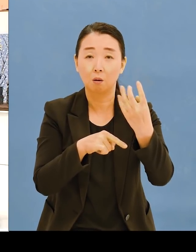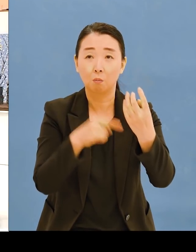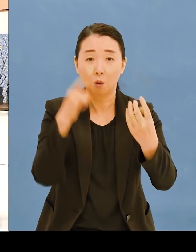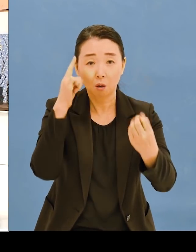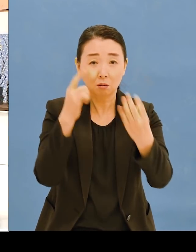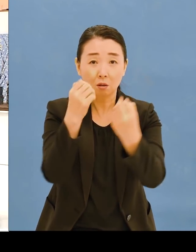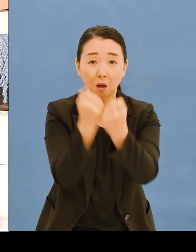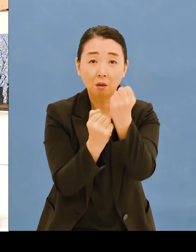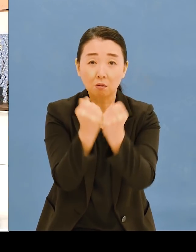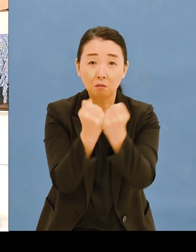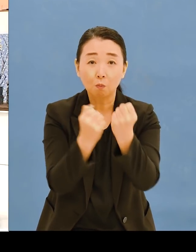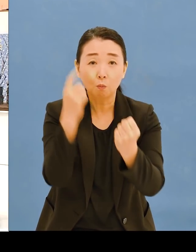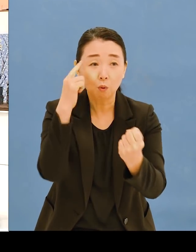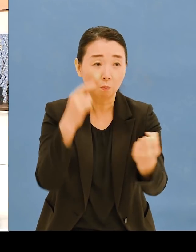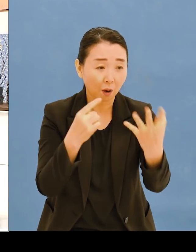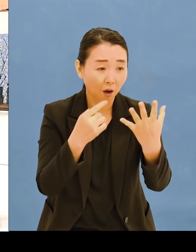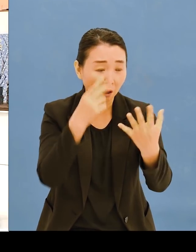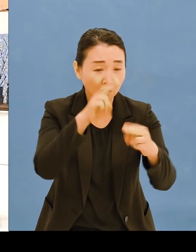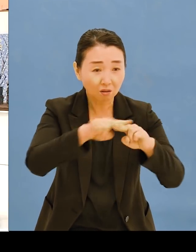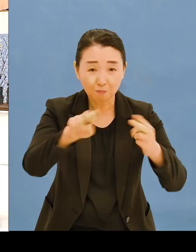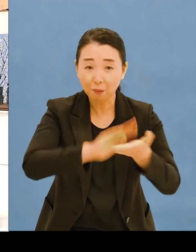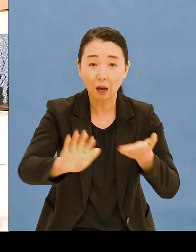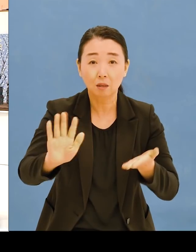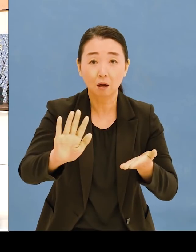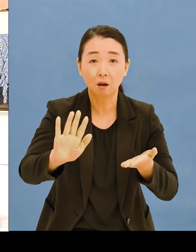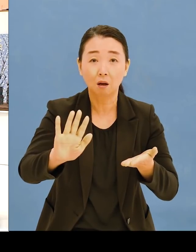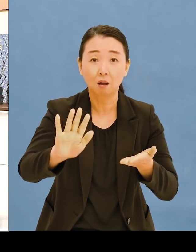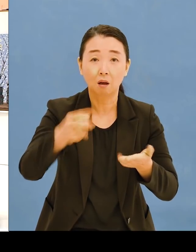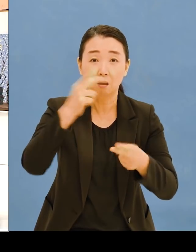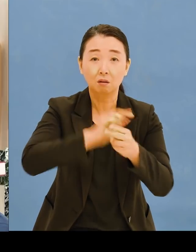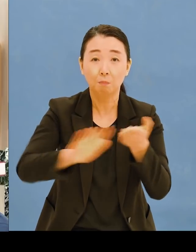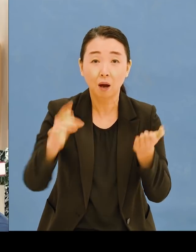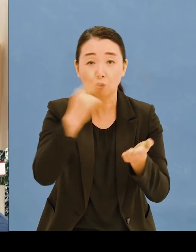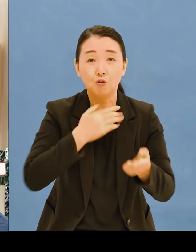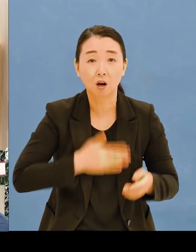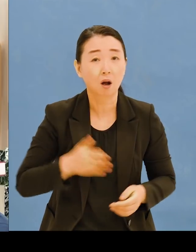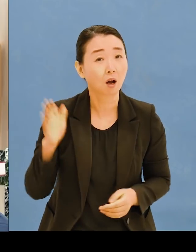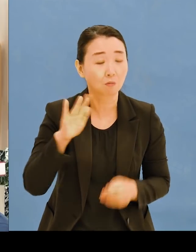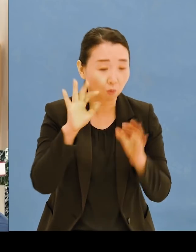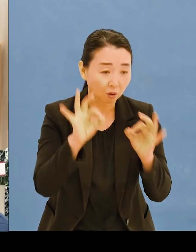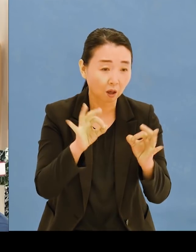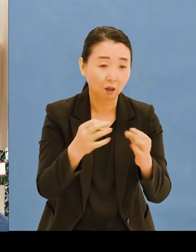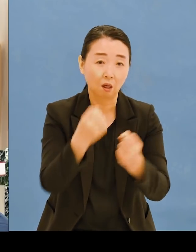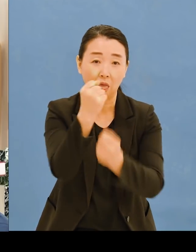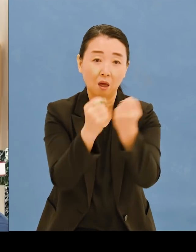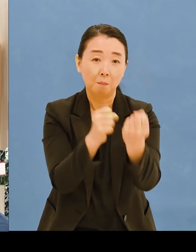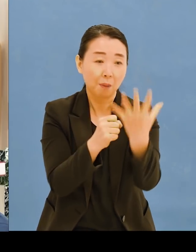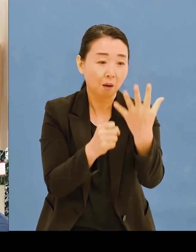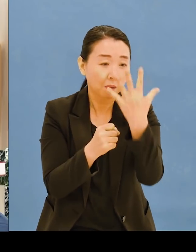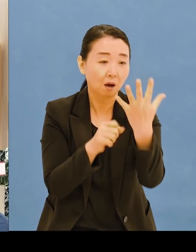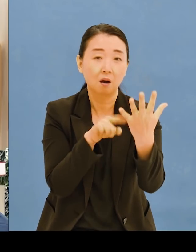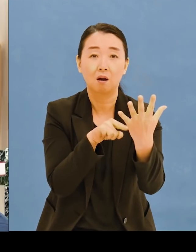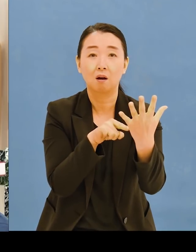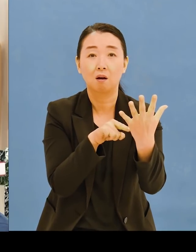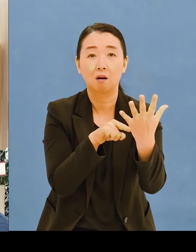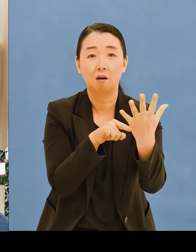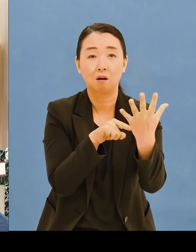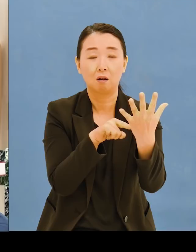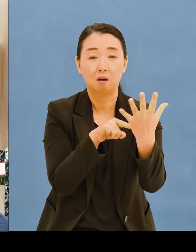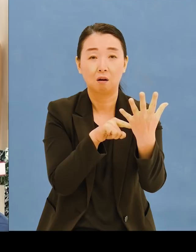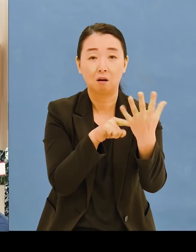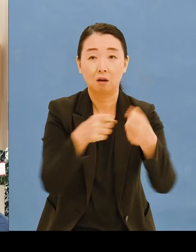엔진? 체크 엔진 등이 뜨는 기름 거예요. 떨어진 게 아닐까? 기름 떨어진 줄 알았어요. 근데 보니까 체크 엔진 등이에요. 그래서 그